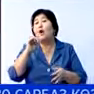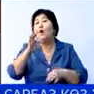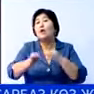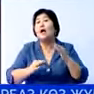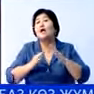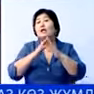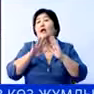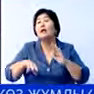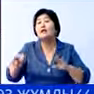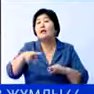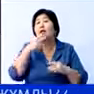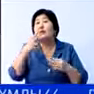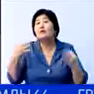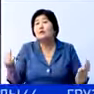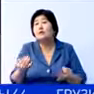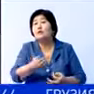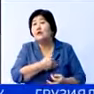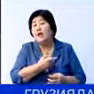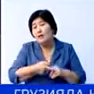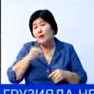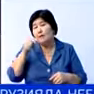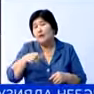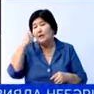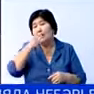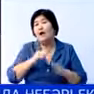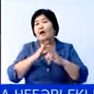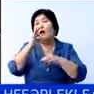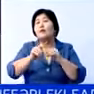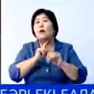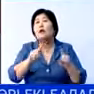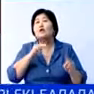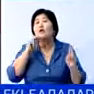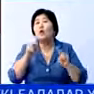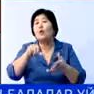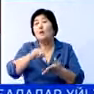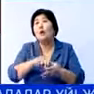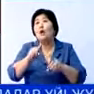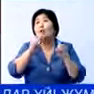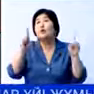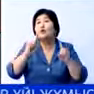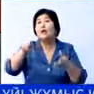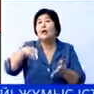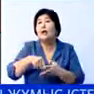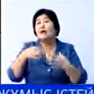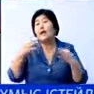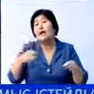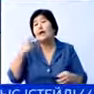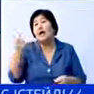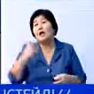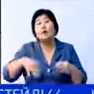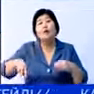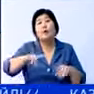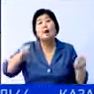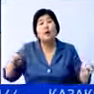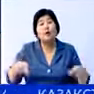айлағына қызығушылығы ерекше. Жылына мыңдаған адам космодромның ғажайыбына куә болып жүр. Жұлдызды қалашықта еркін экономикалық аймақ